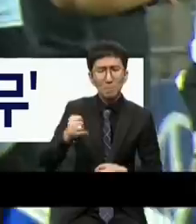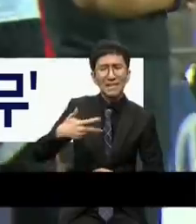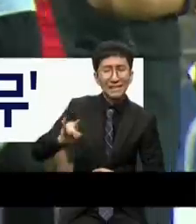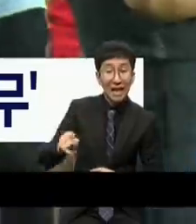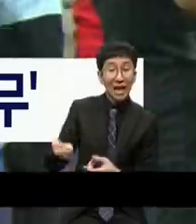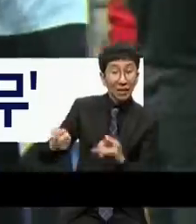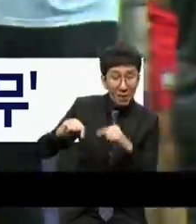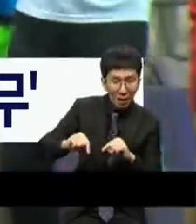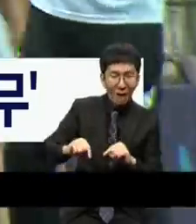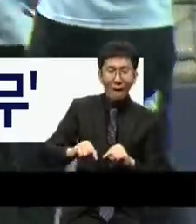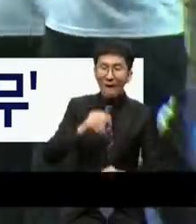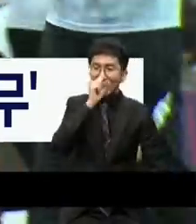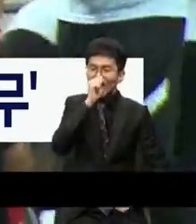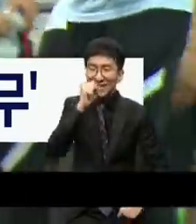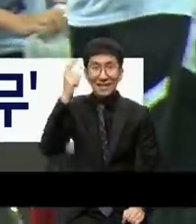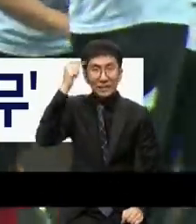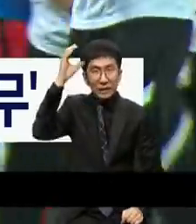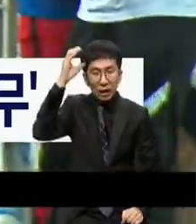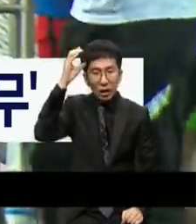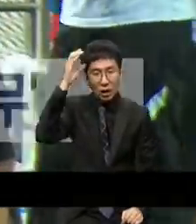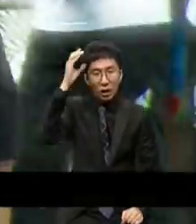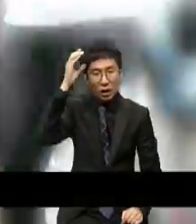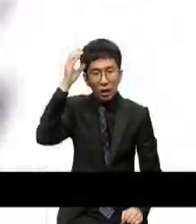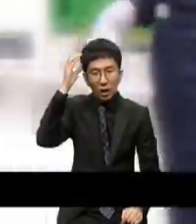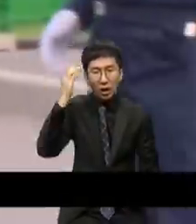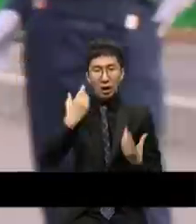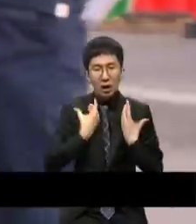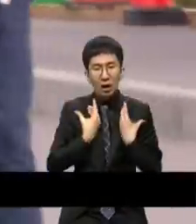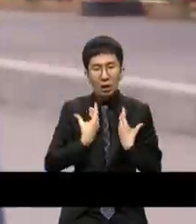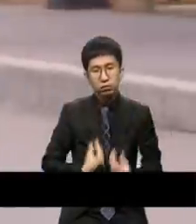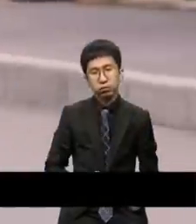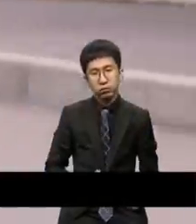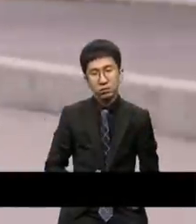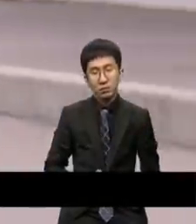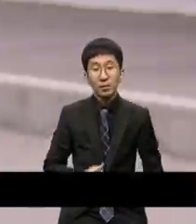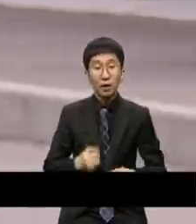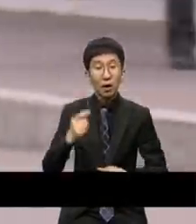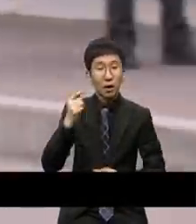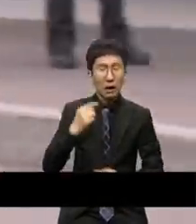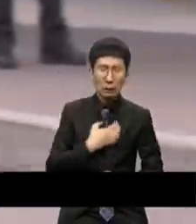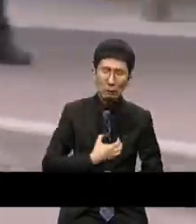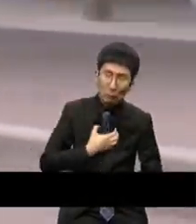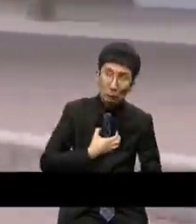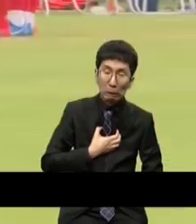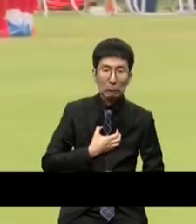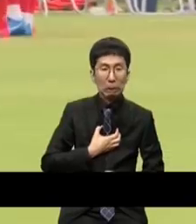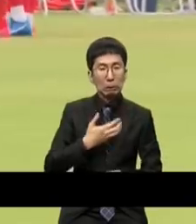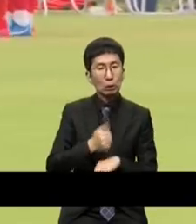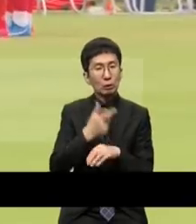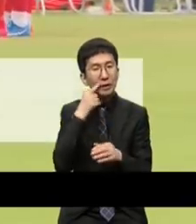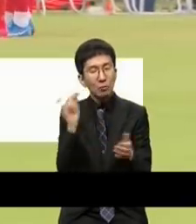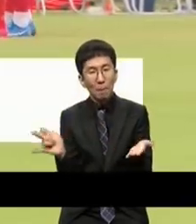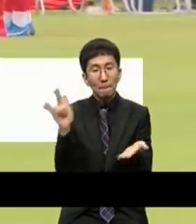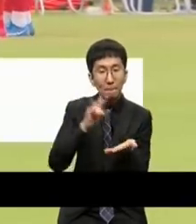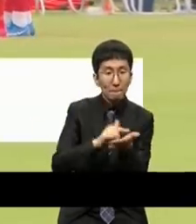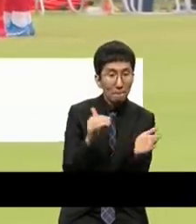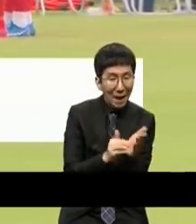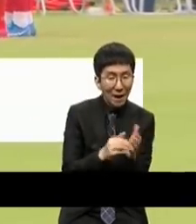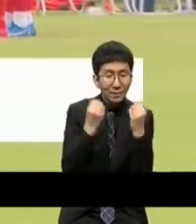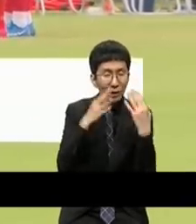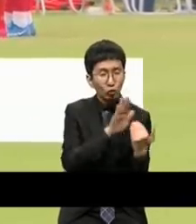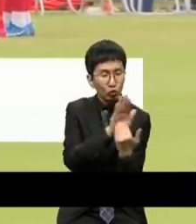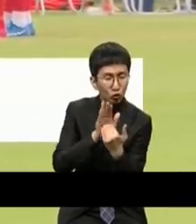거란 희망도 소속팀 반대로 사라졌습니다. 우려를 안고 도쿄로 떠난 김학범 감독은 새 수비 조합을 찾기